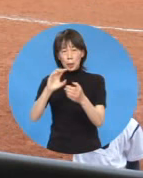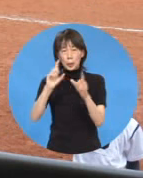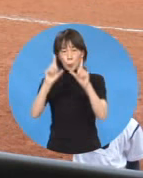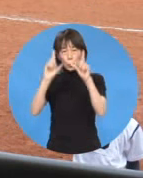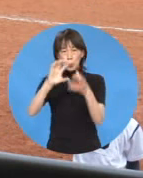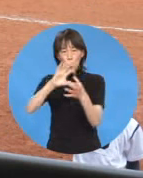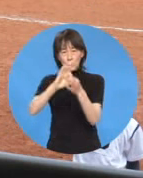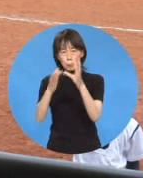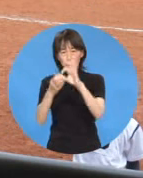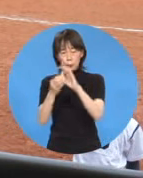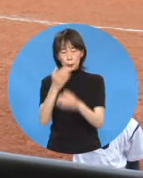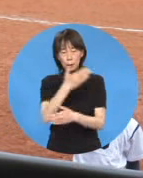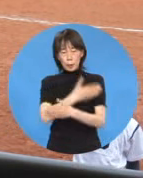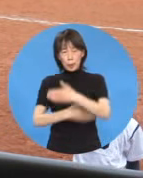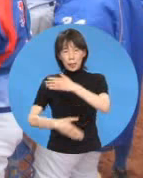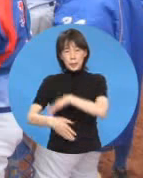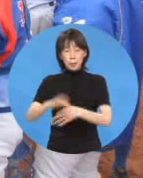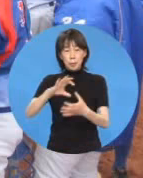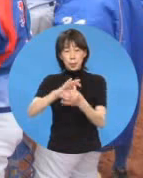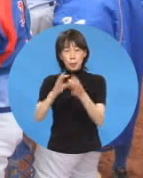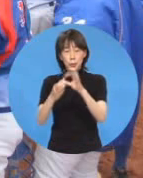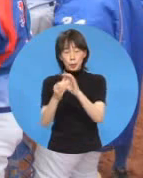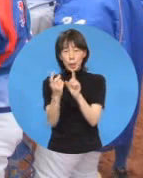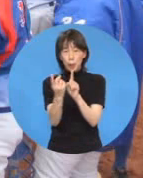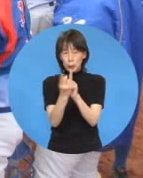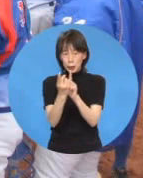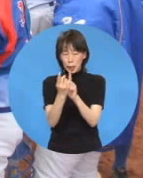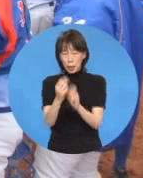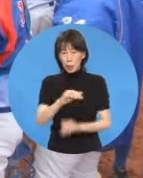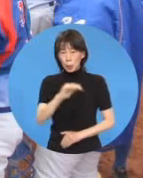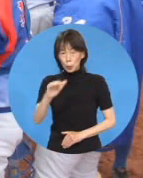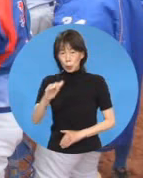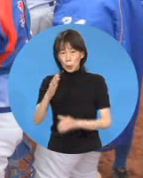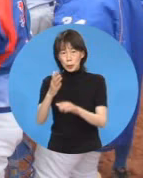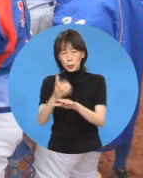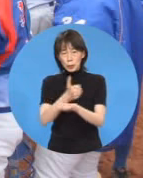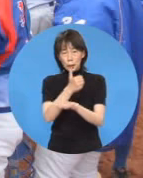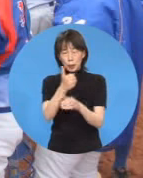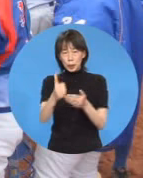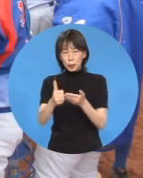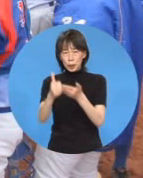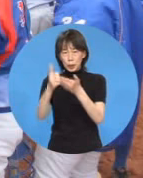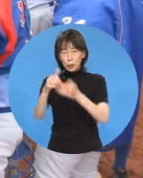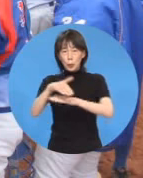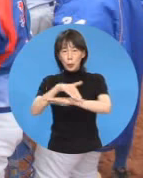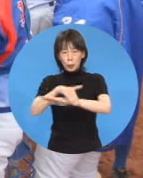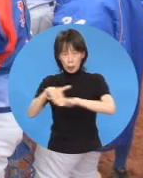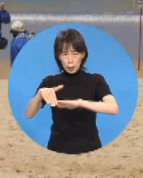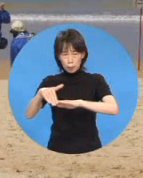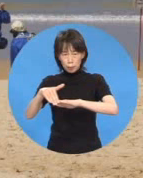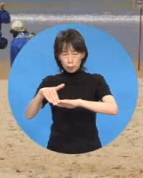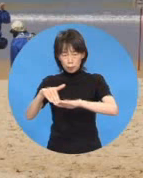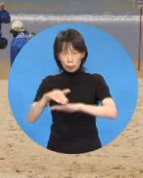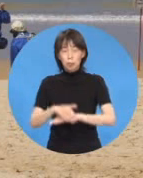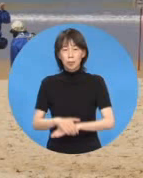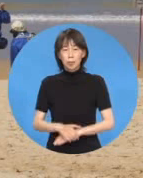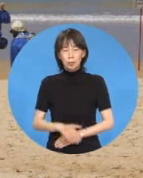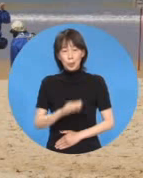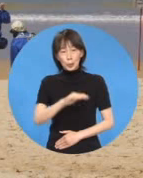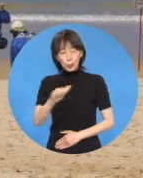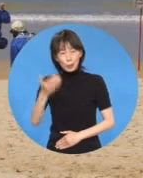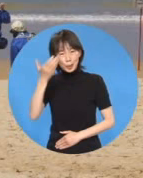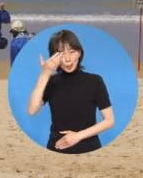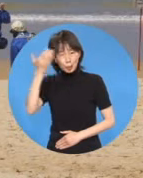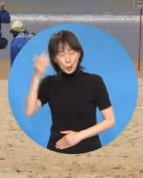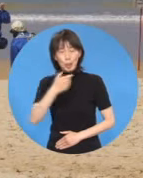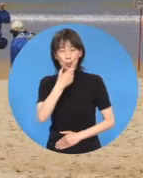オリンピックパラリンピックに向け杉並のジュニアアスリートの育成にも取り組んでいきます子供